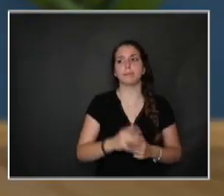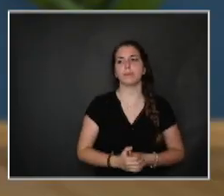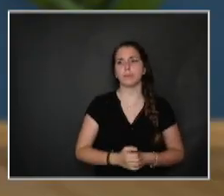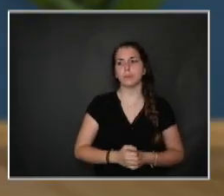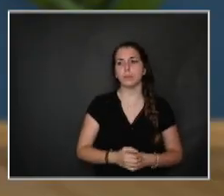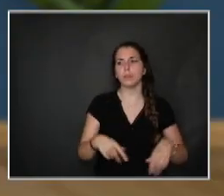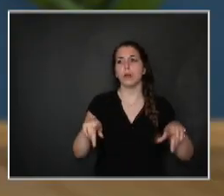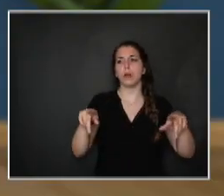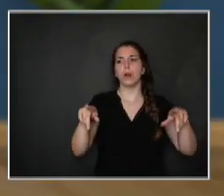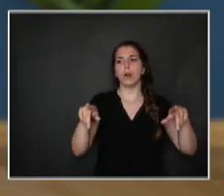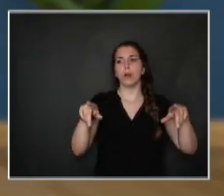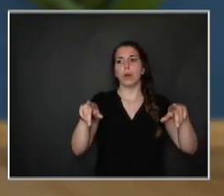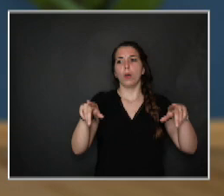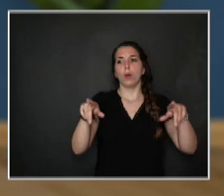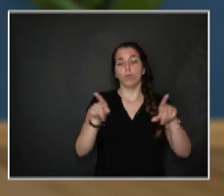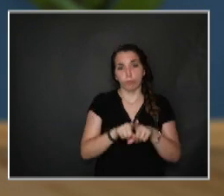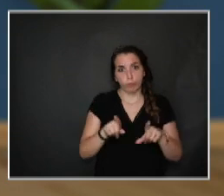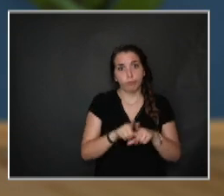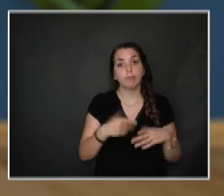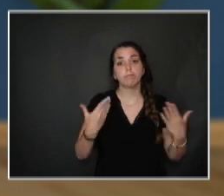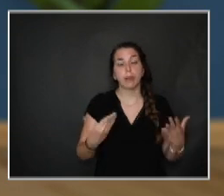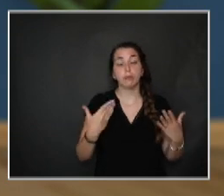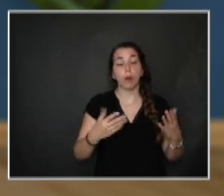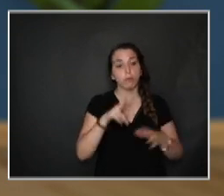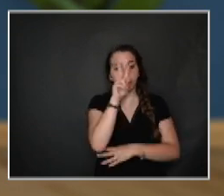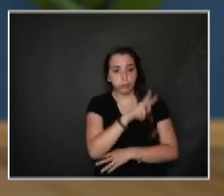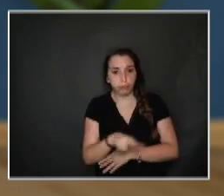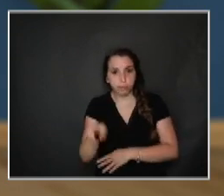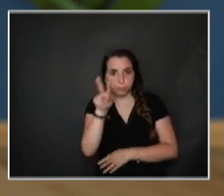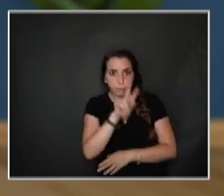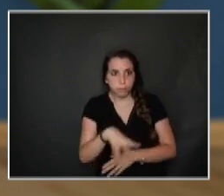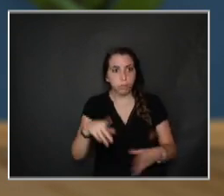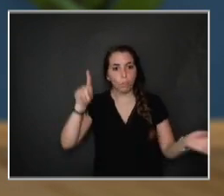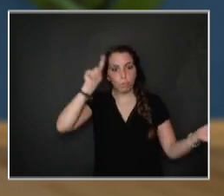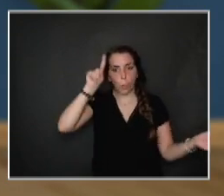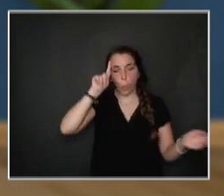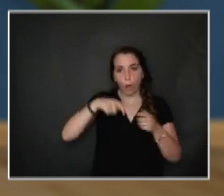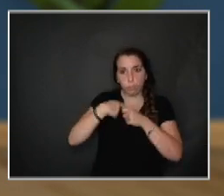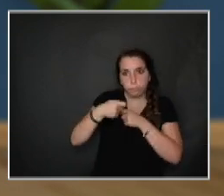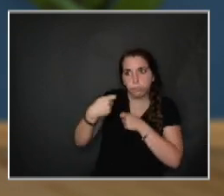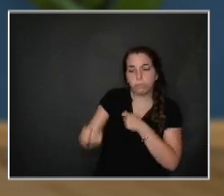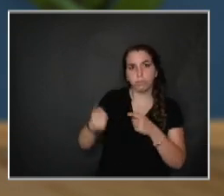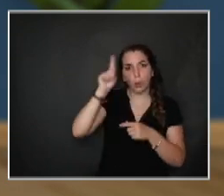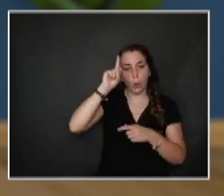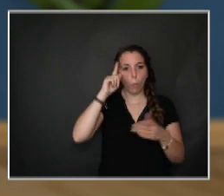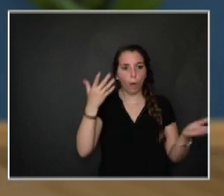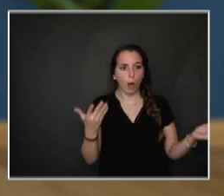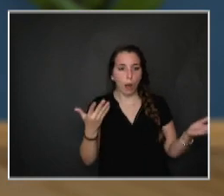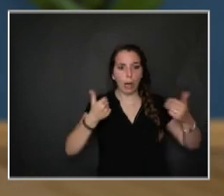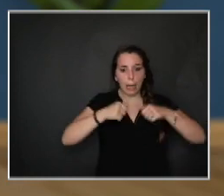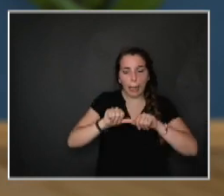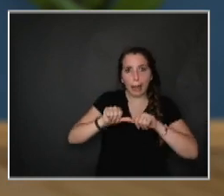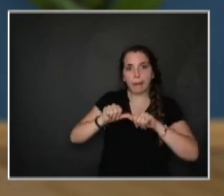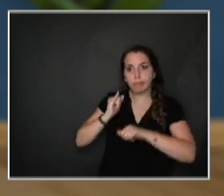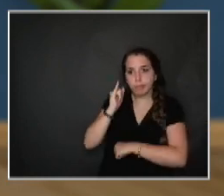il faut maintenant réévaluer un peu l'ensemble, essayer de comprendre pourquoi ça a une tendance à persister, à récidiver,